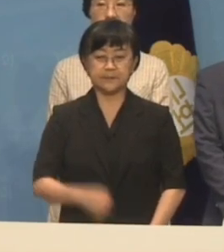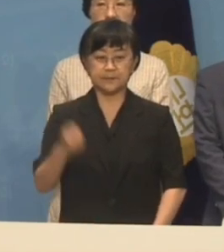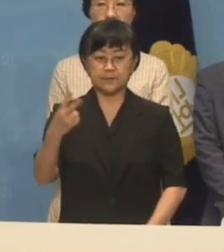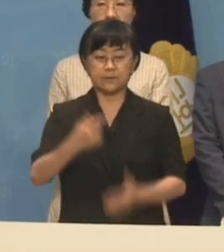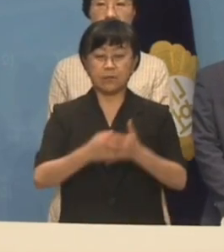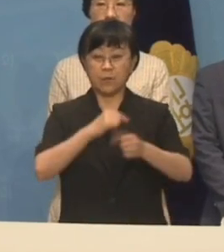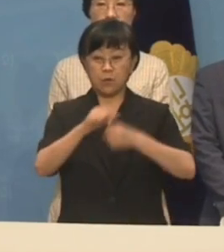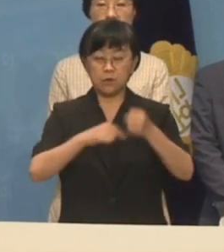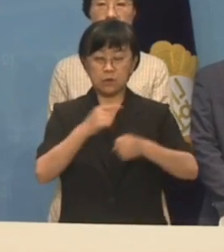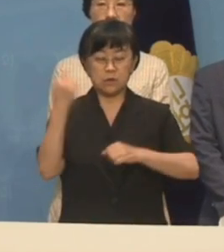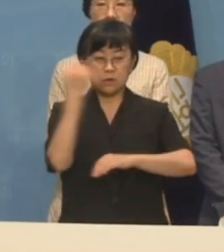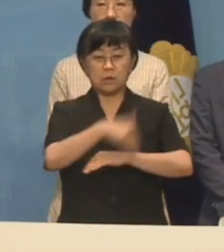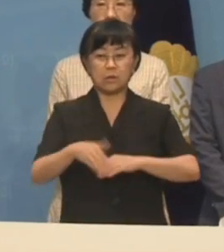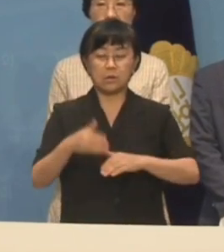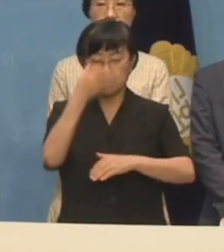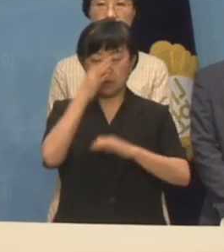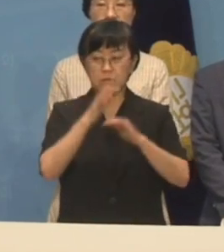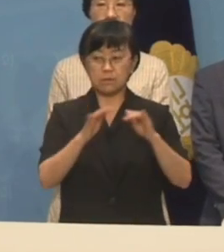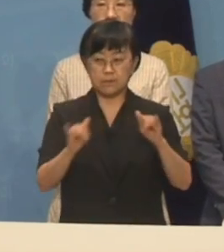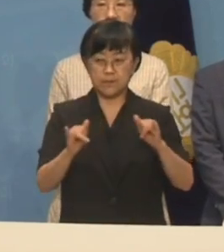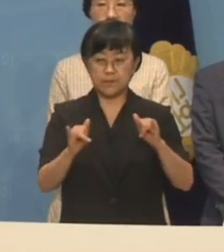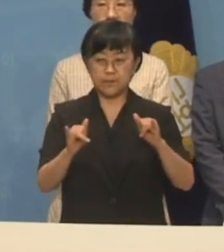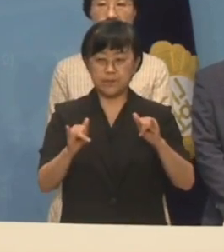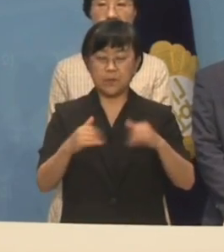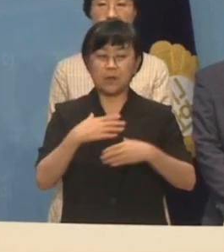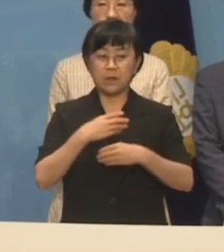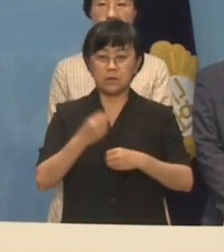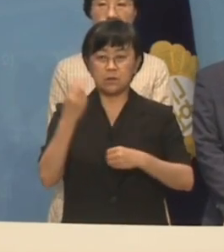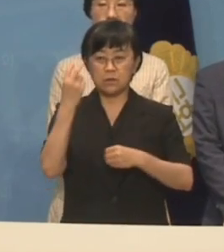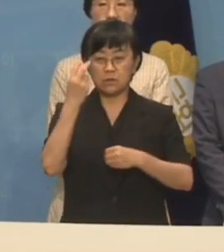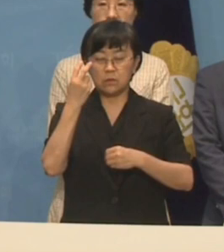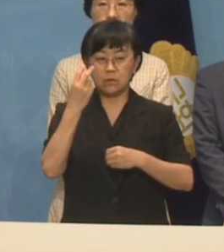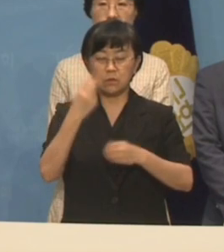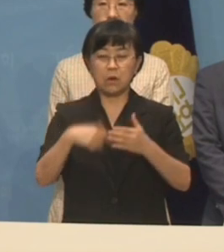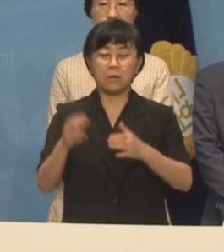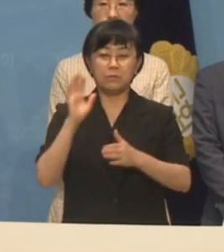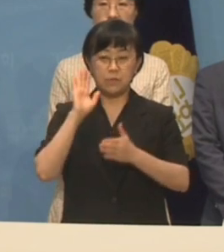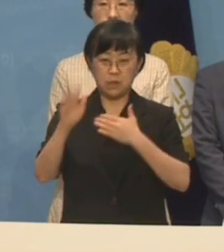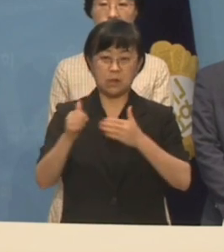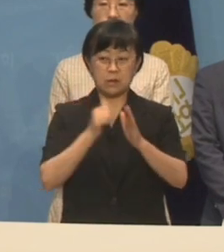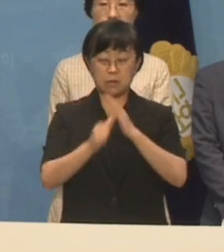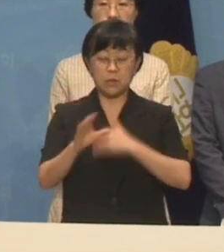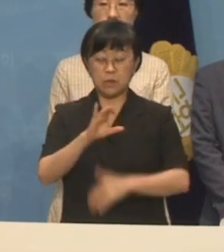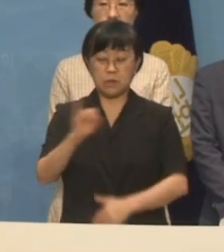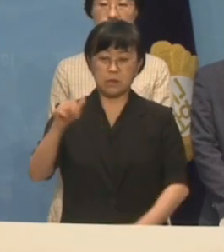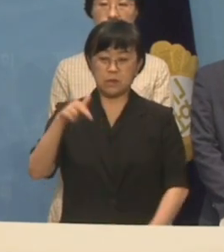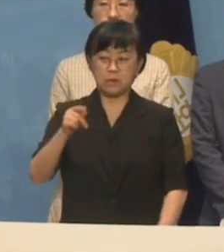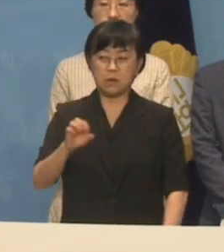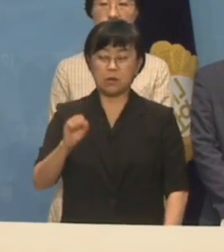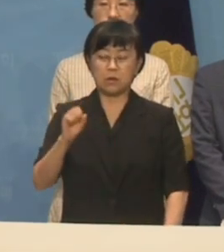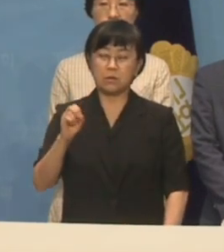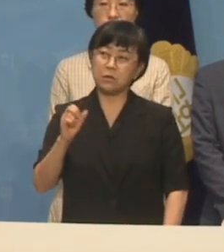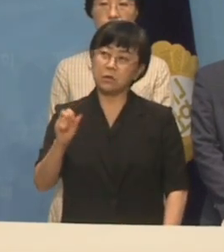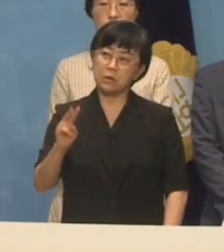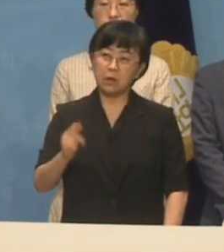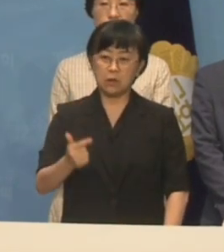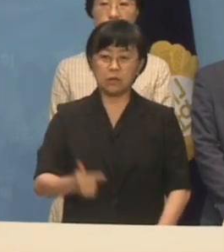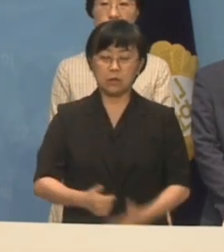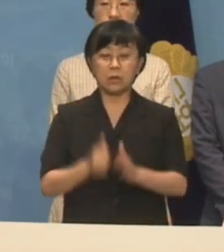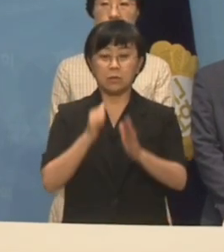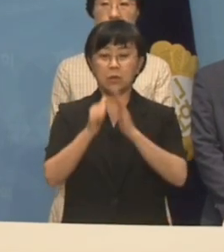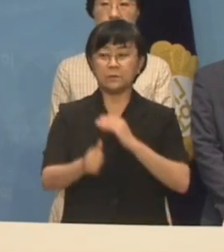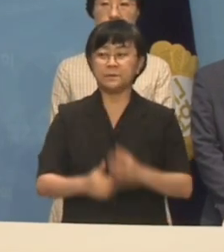그리고 원전 설계의 기술자이시죠. 원자력 안전과 미래의 대표 이정윤 대표님 오셨습니다.